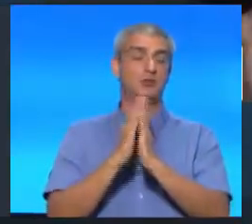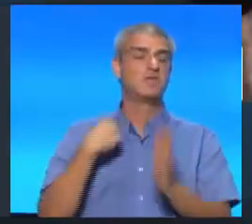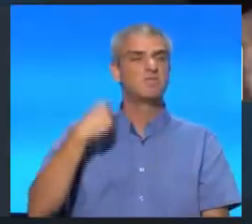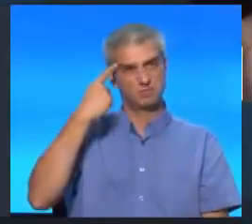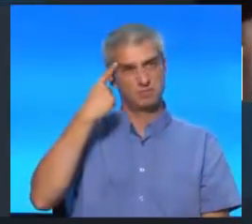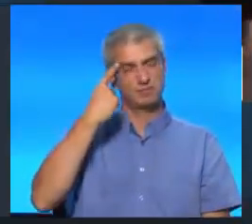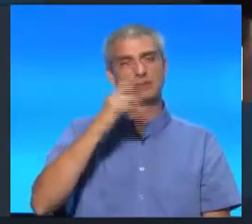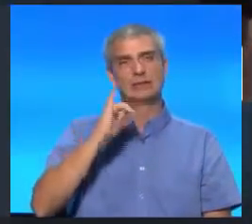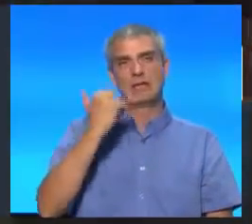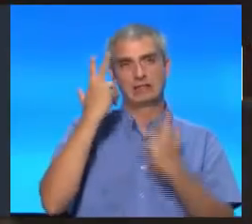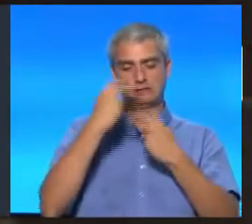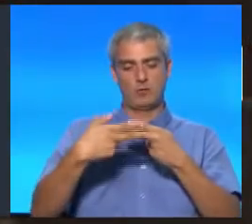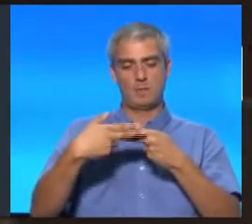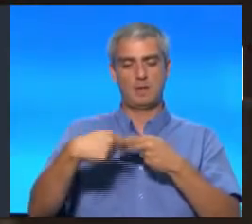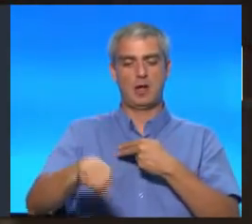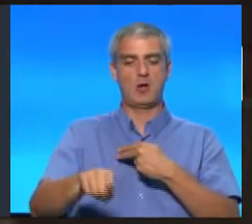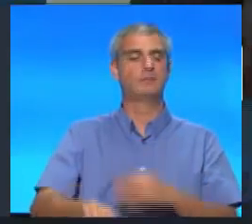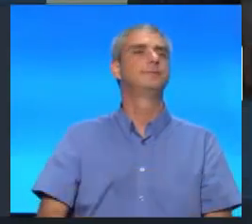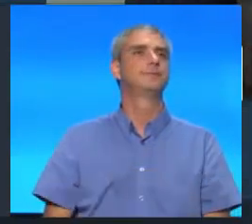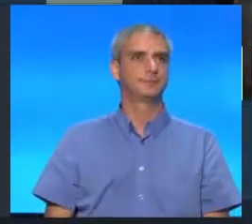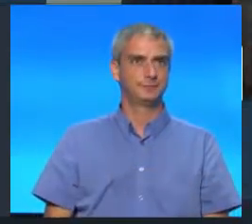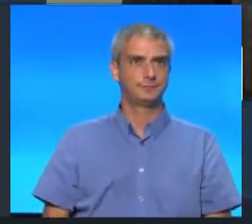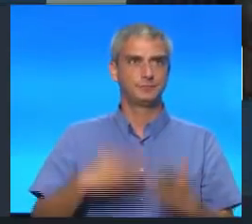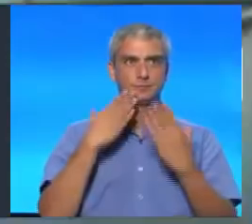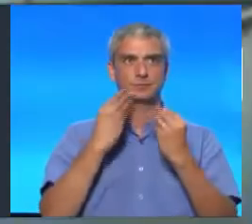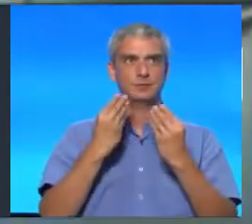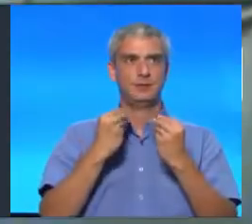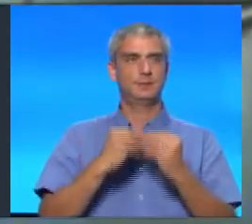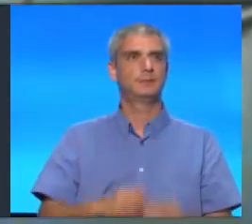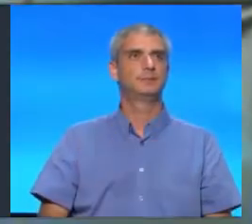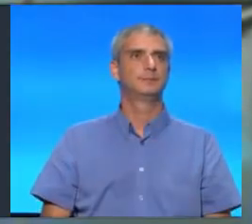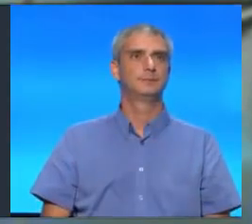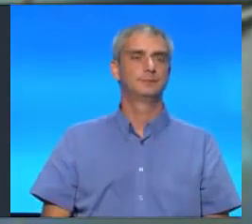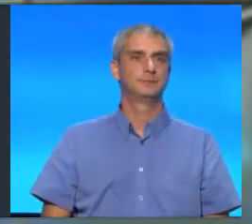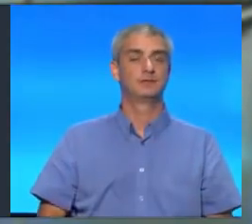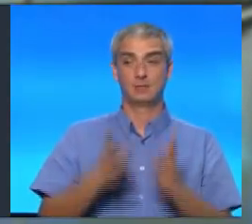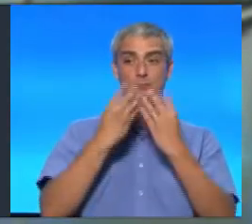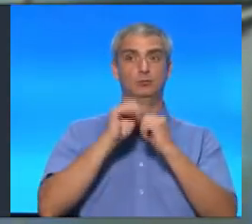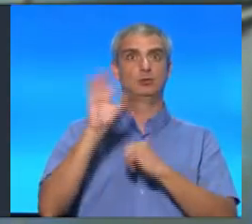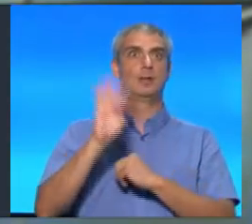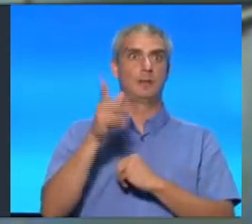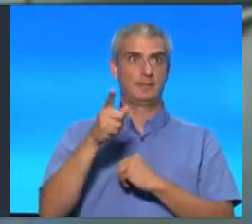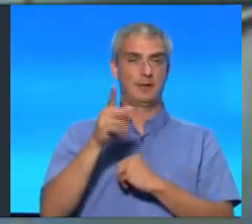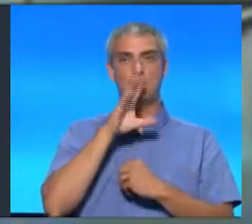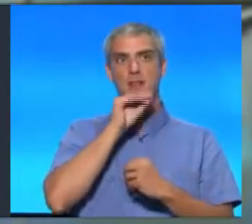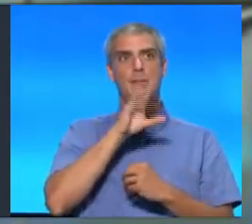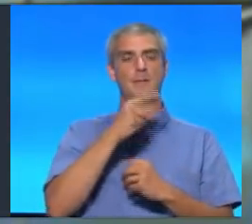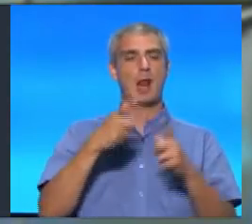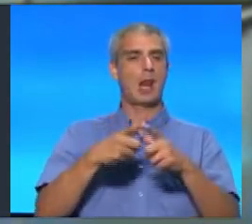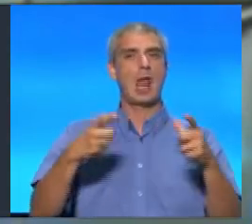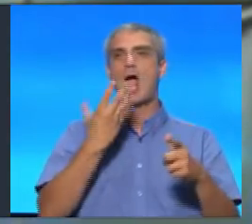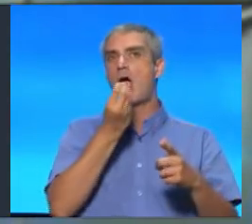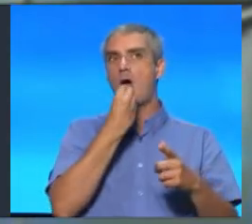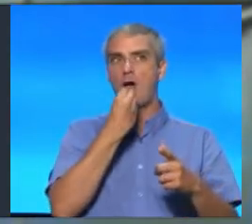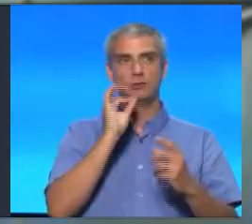שזה צפוי לקרות ממש בקרוב. תודה רבה רועי. ובעוד משפחת נתניהו מקורביה מדברים על חמגשיות ואוכל של